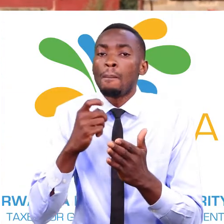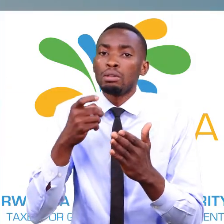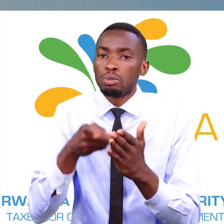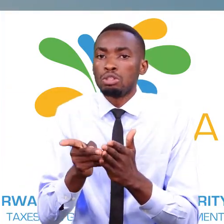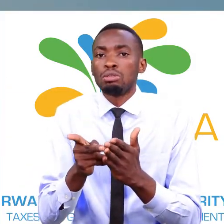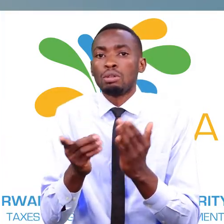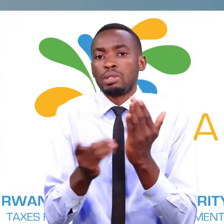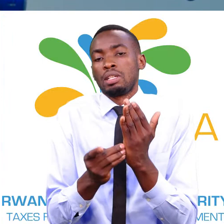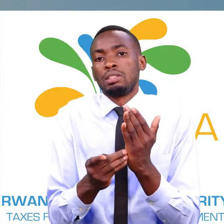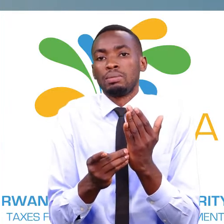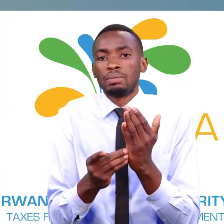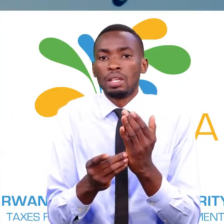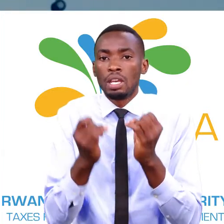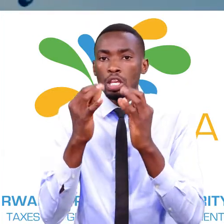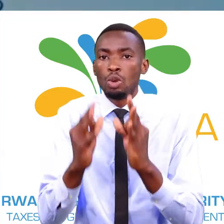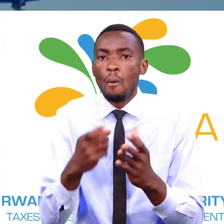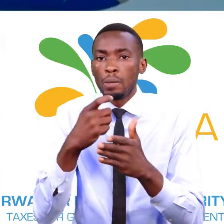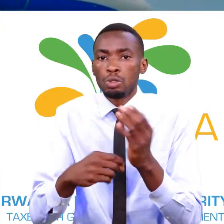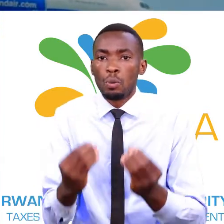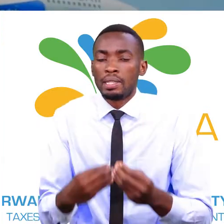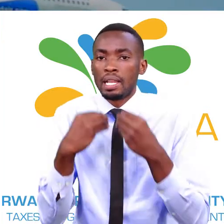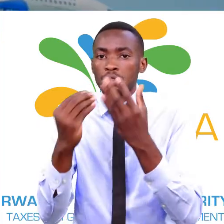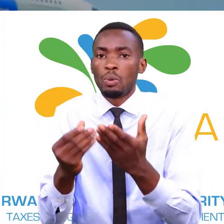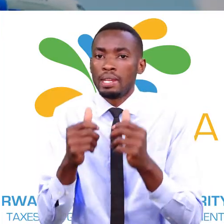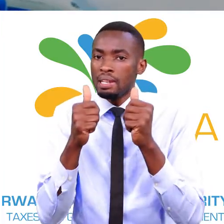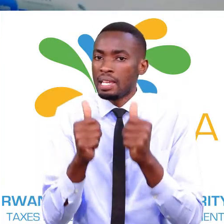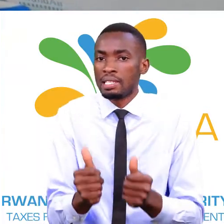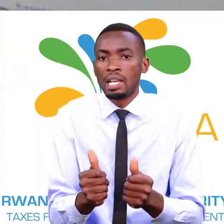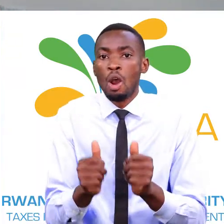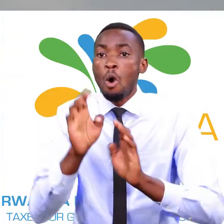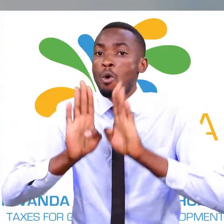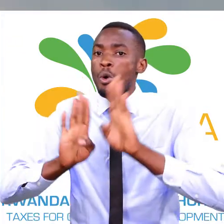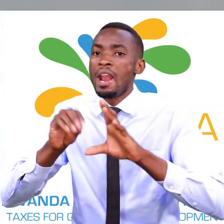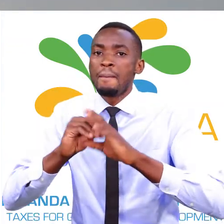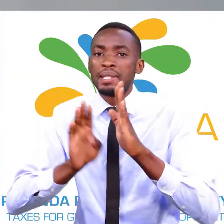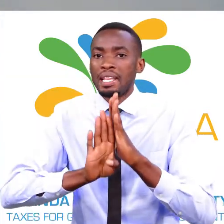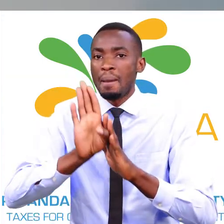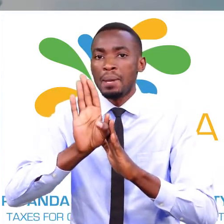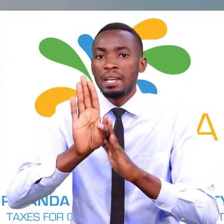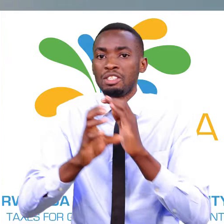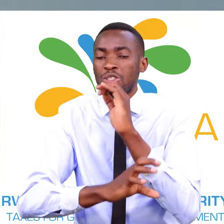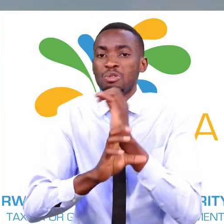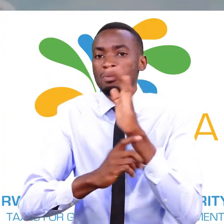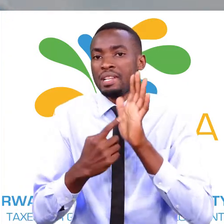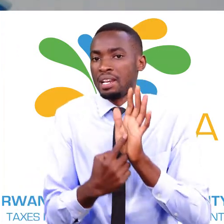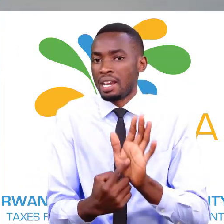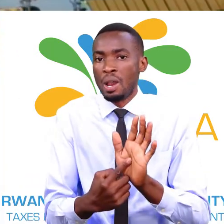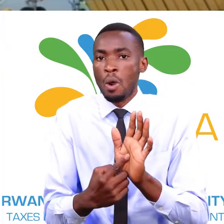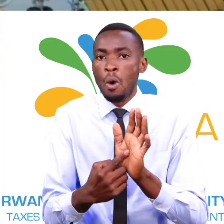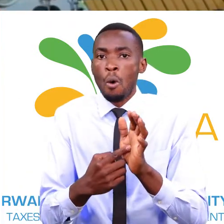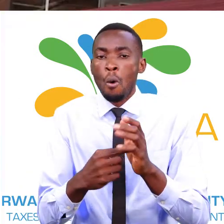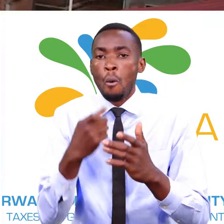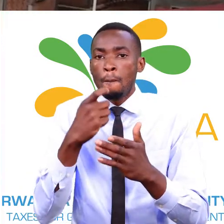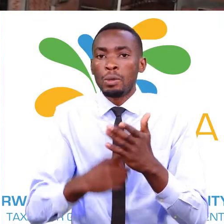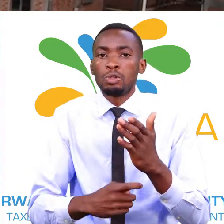kwishyura ubusanzwe iyo umusoro watanzwe neza aha nta gushidikanya uruhare rwawo mu iterambere ry'igihugu umusoro